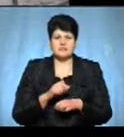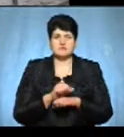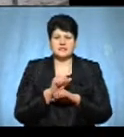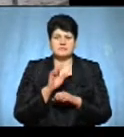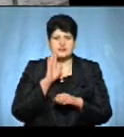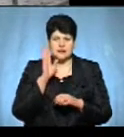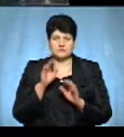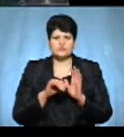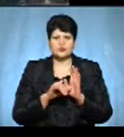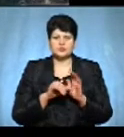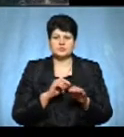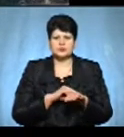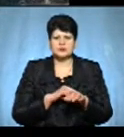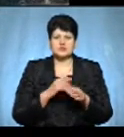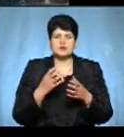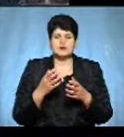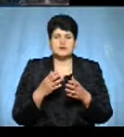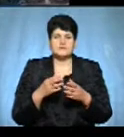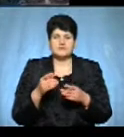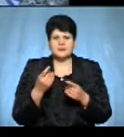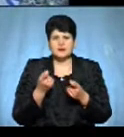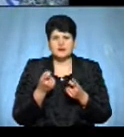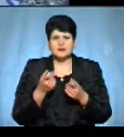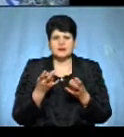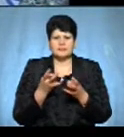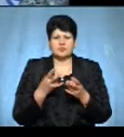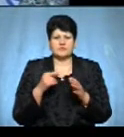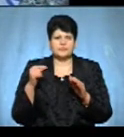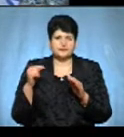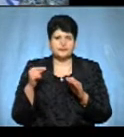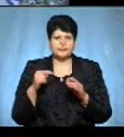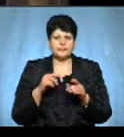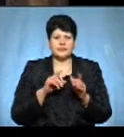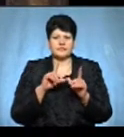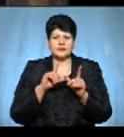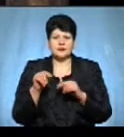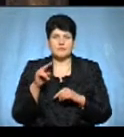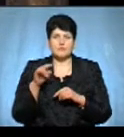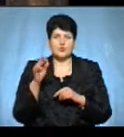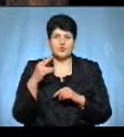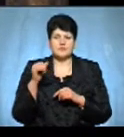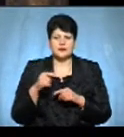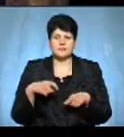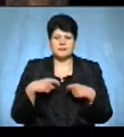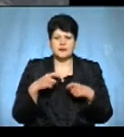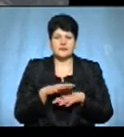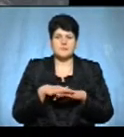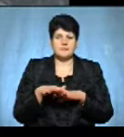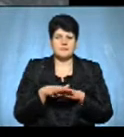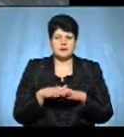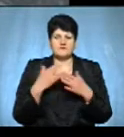Вже зранку, коло 6-ї години, почався двіж. І бігом, мені там трошки треба було добиратися через Поділ. Я добіг до Майдана. Якраз